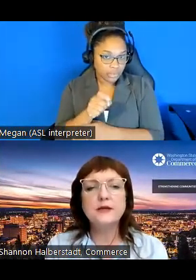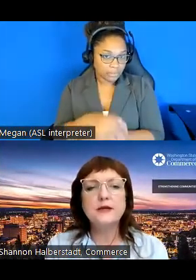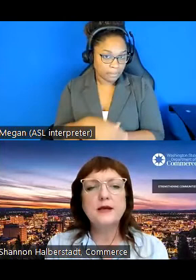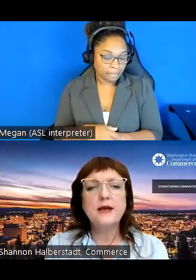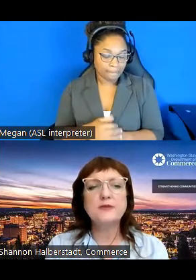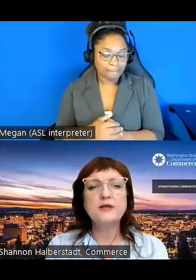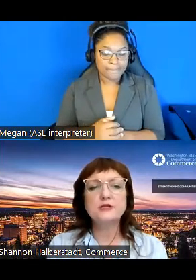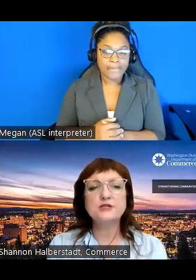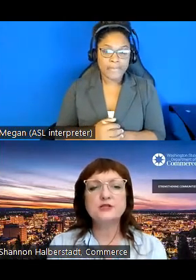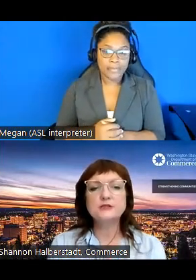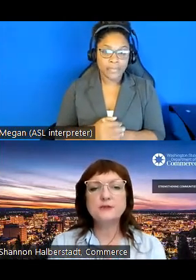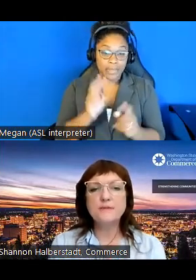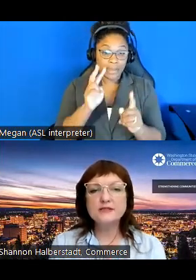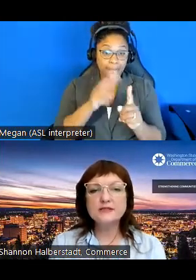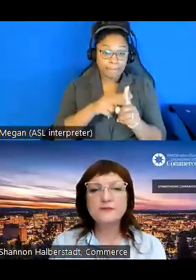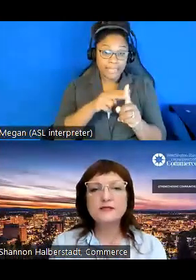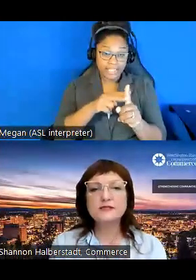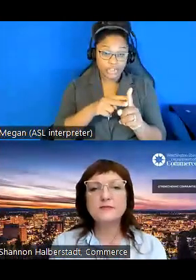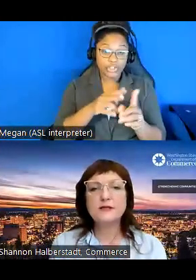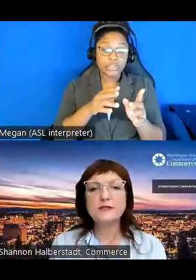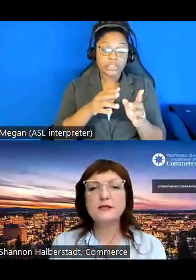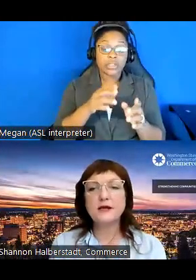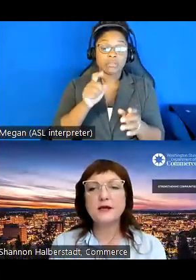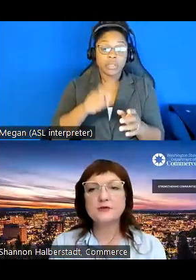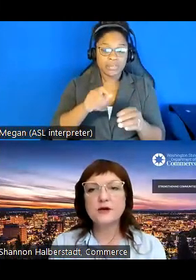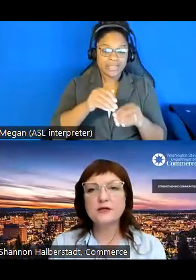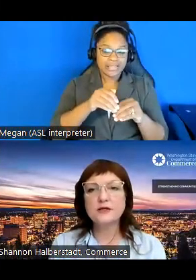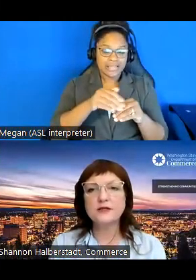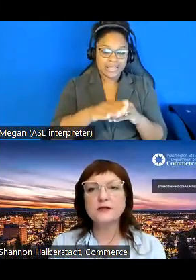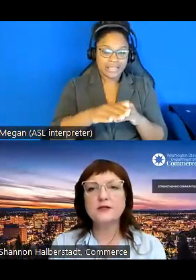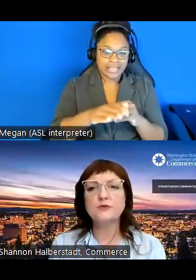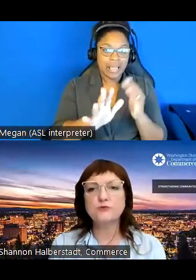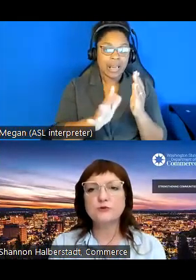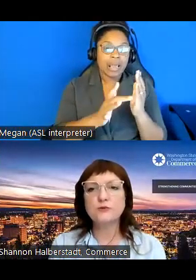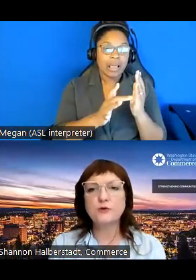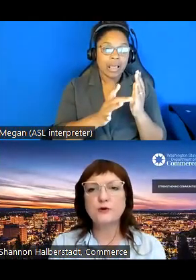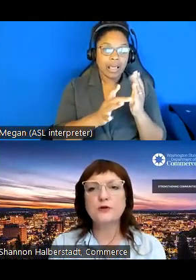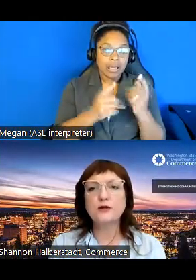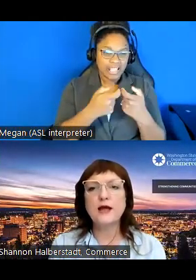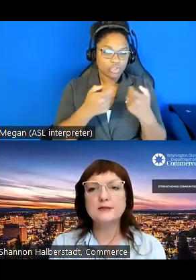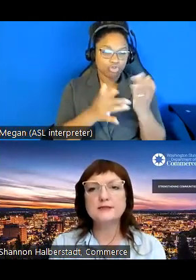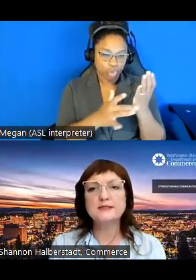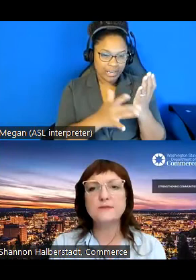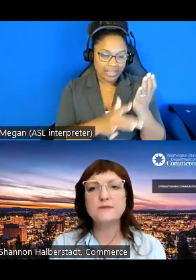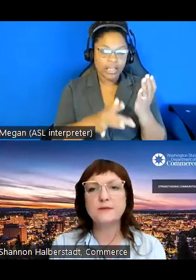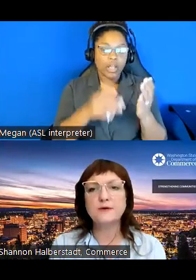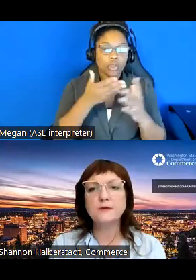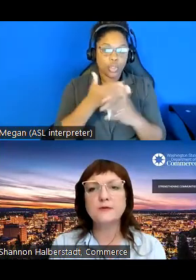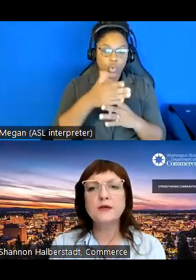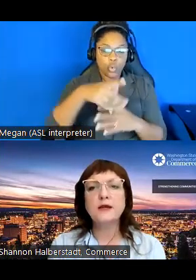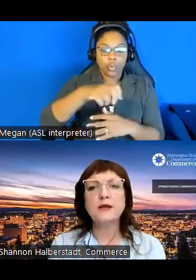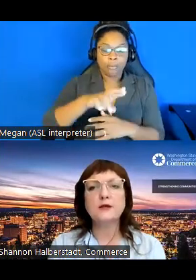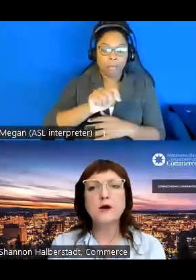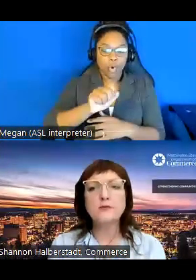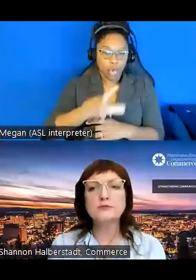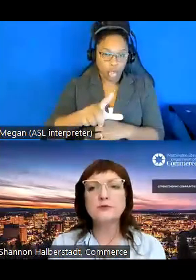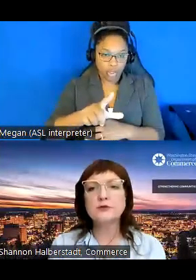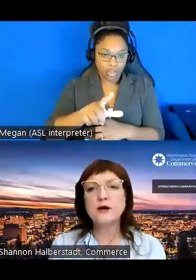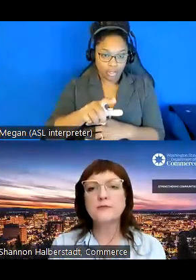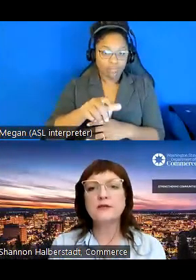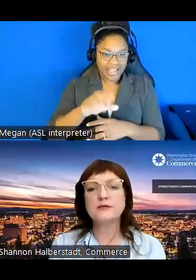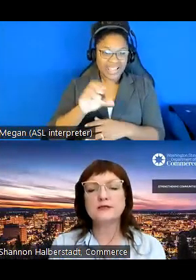추가적인 언어 지원이 필요할 경우에는 커머스의 이메일로 연락하러